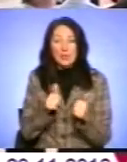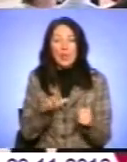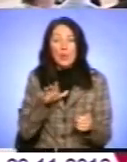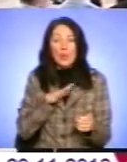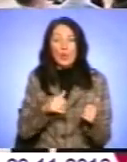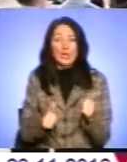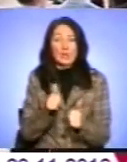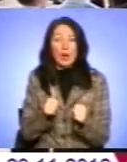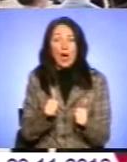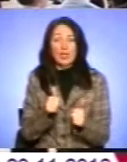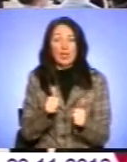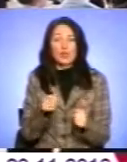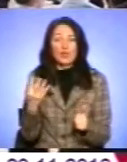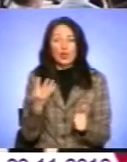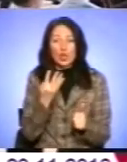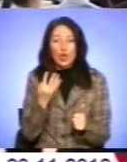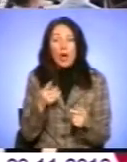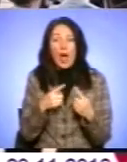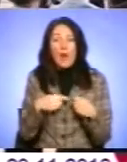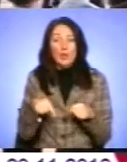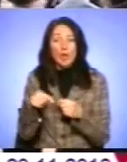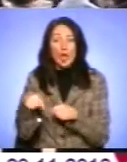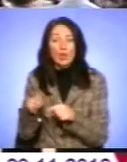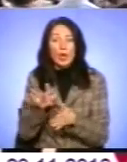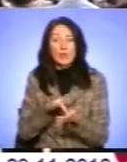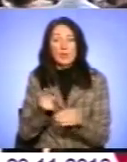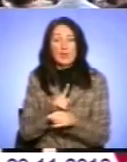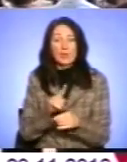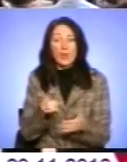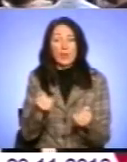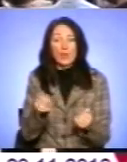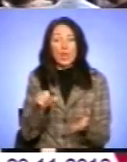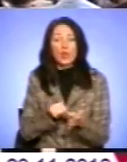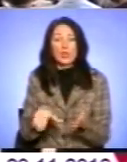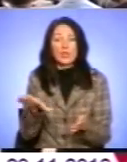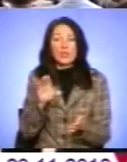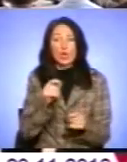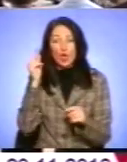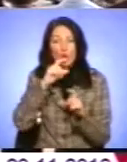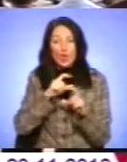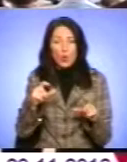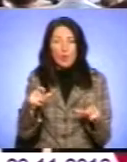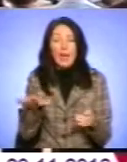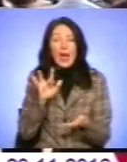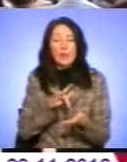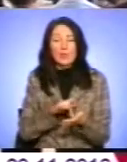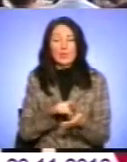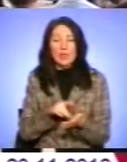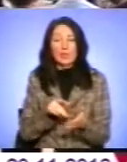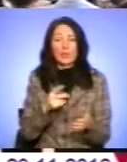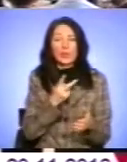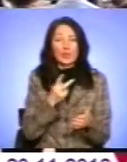змагання в 4 мікрорайонах міста Тернополя, де приймали участь всі абсолютно школи, загальноосвітні школи міста. І по 2 команди